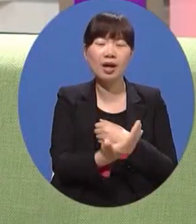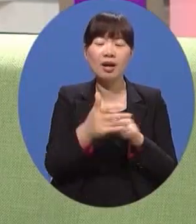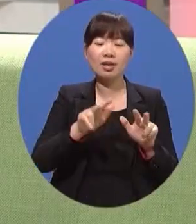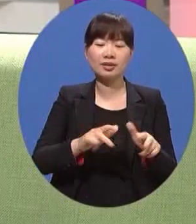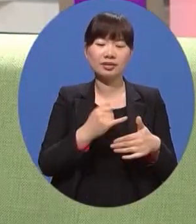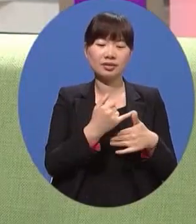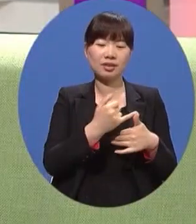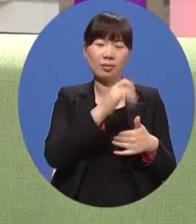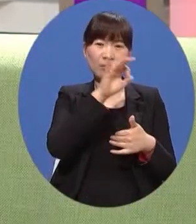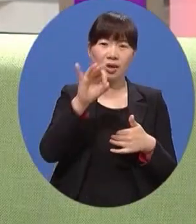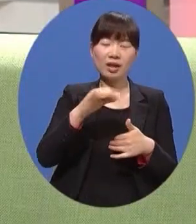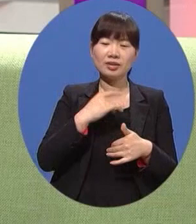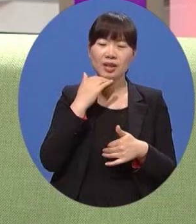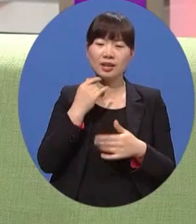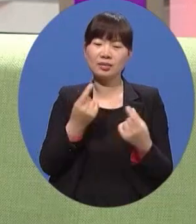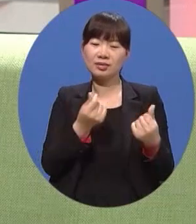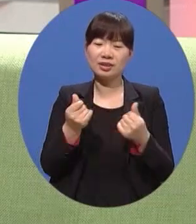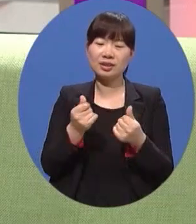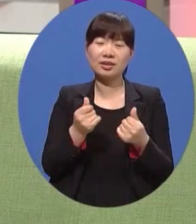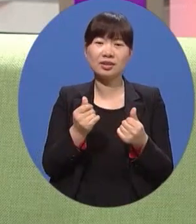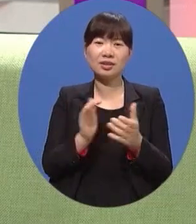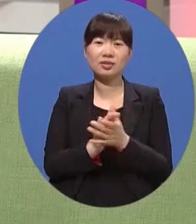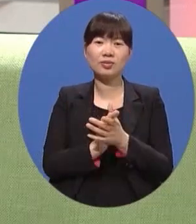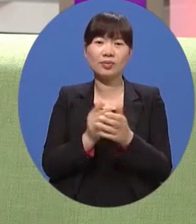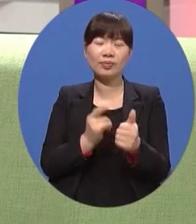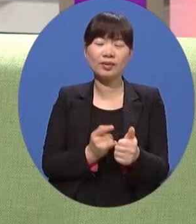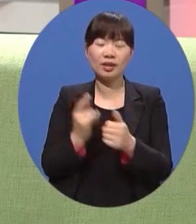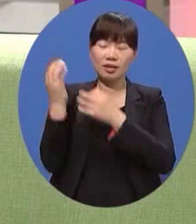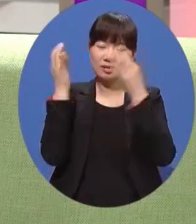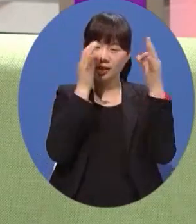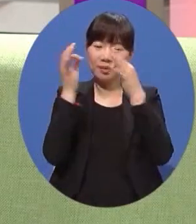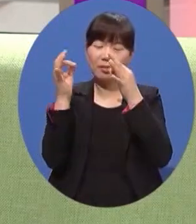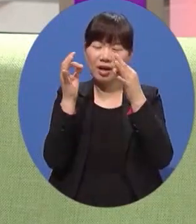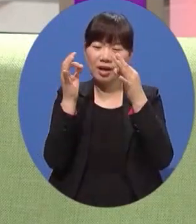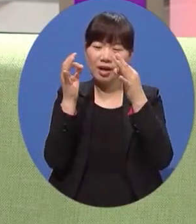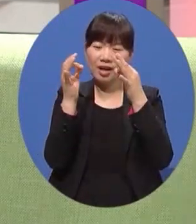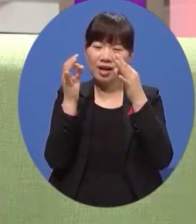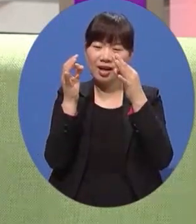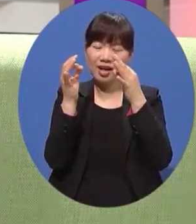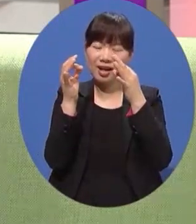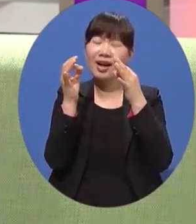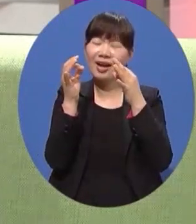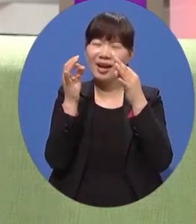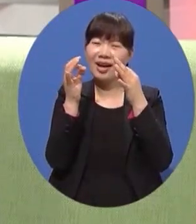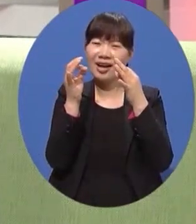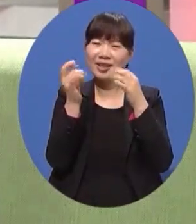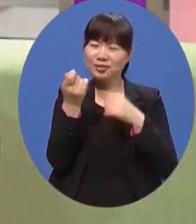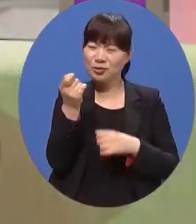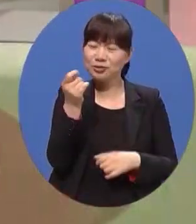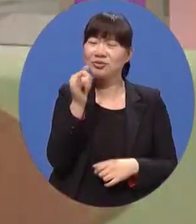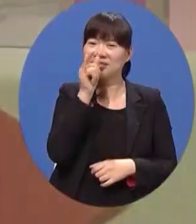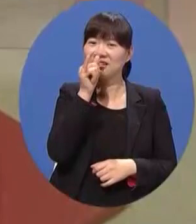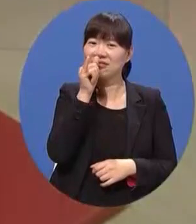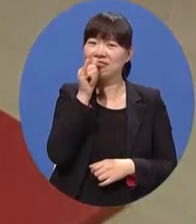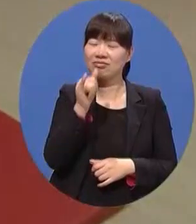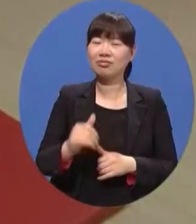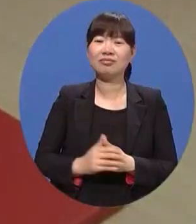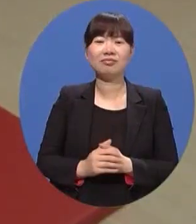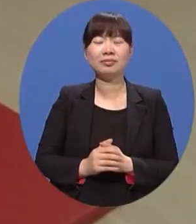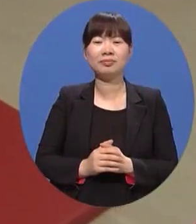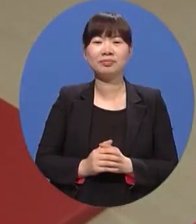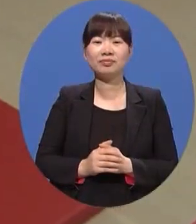금체도 또래들에 비해서 결코 산만하지 않지 않은 것은 아닙니다만 약간의 산만한 정도는